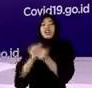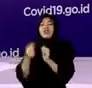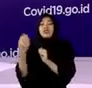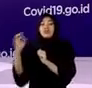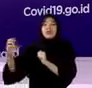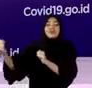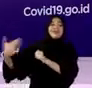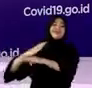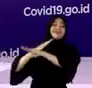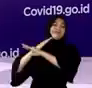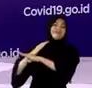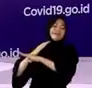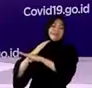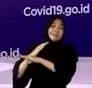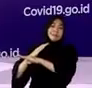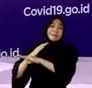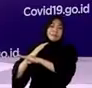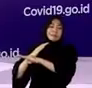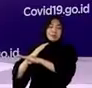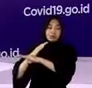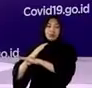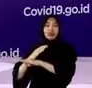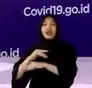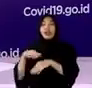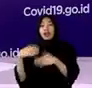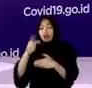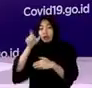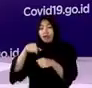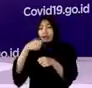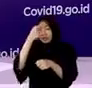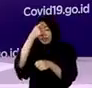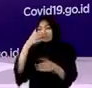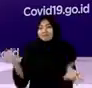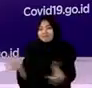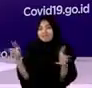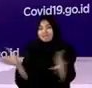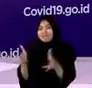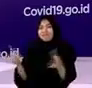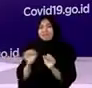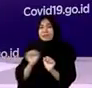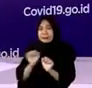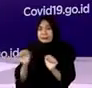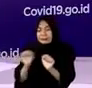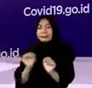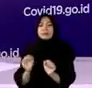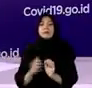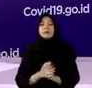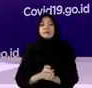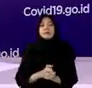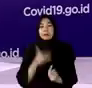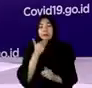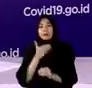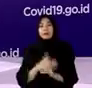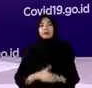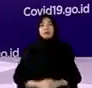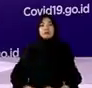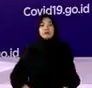masa yang akan datang dan mempercepat penanganan pandemi COVID-19 nasional bahkan dunia. Terima